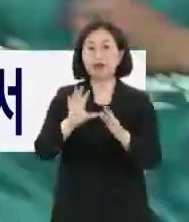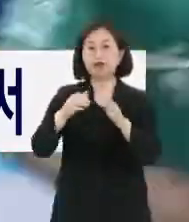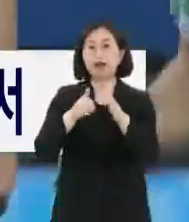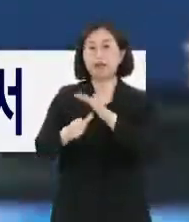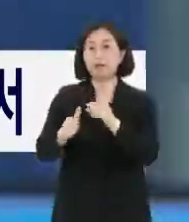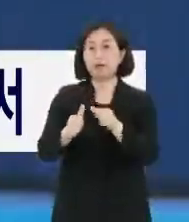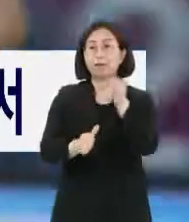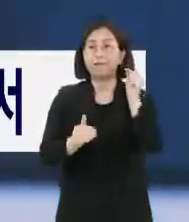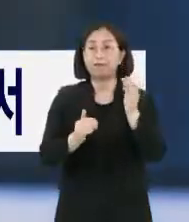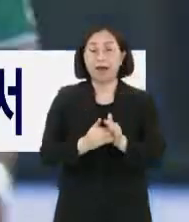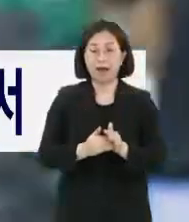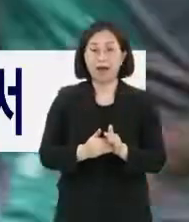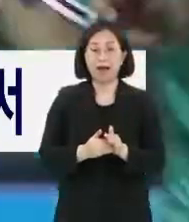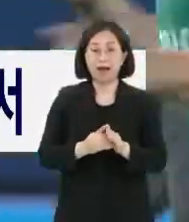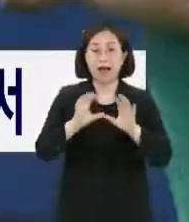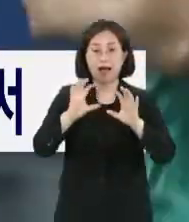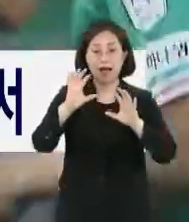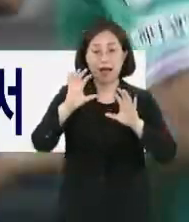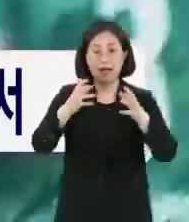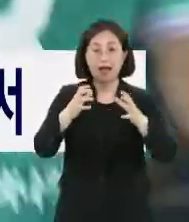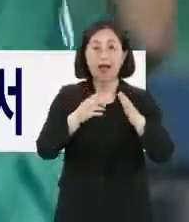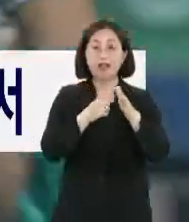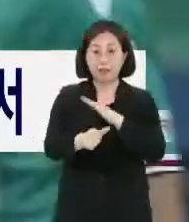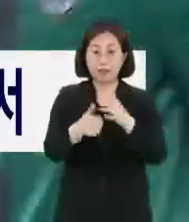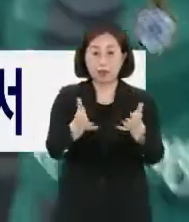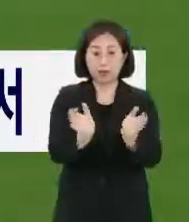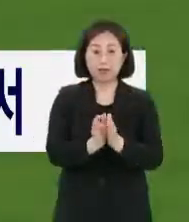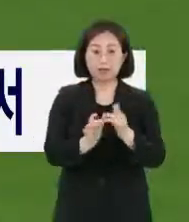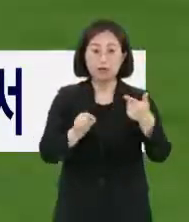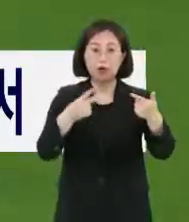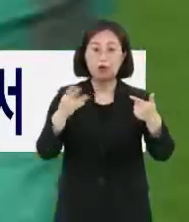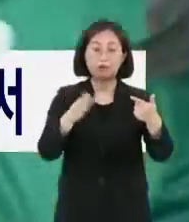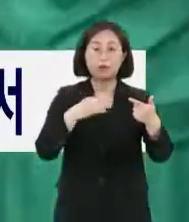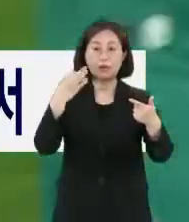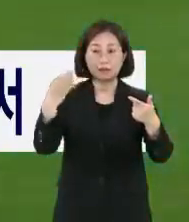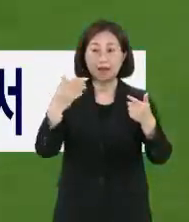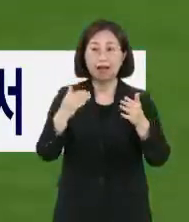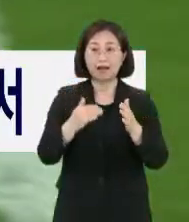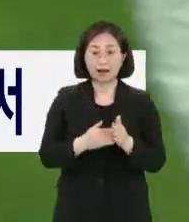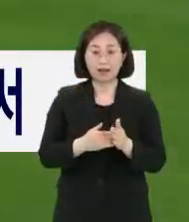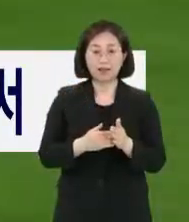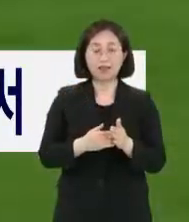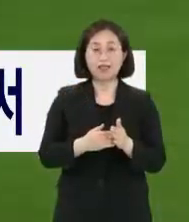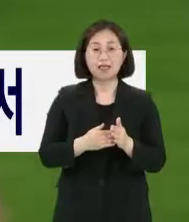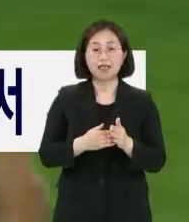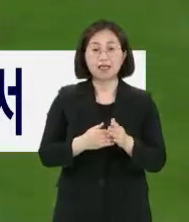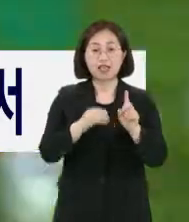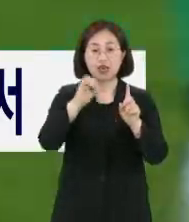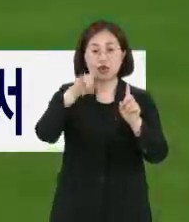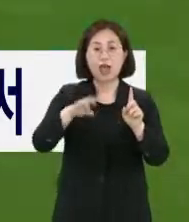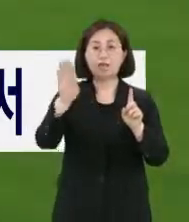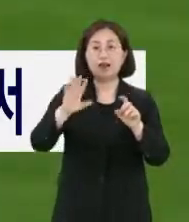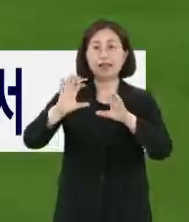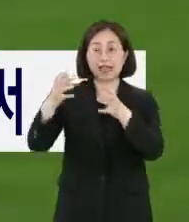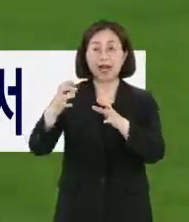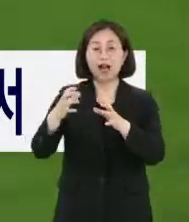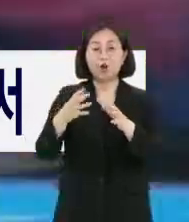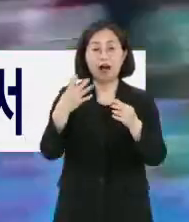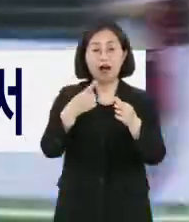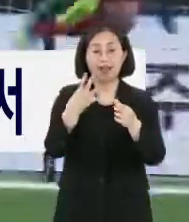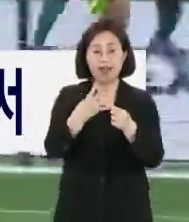됐습니다. 이번에 선발된 대한민국 국가대표팀은 다음 달 2일부터 14일까지 FIFA 랭킹 1위 브라질 등과